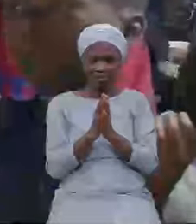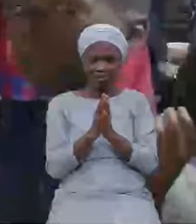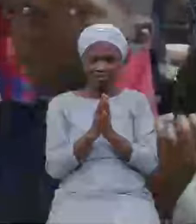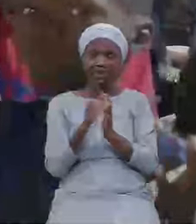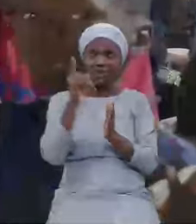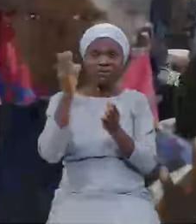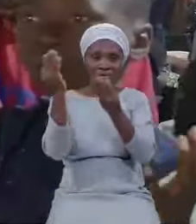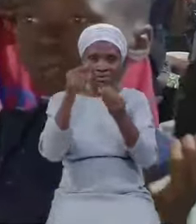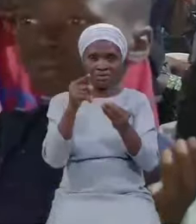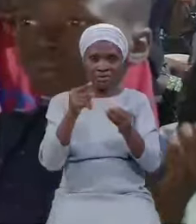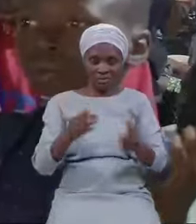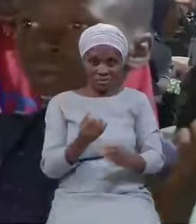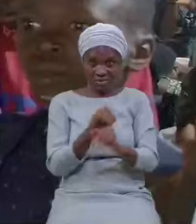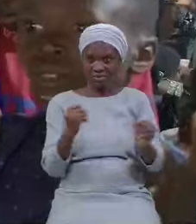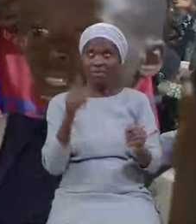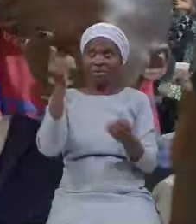Et il est prêt pour toi maintenant.